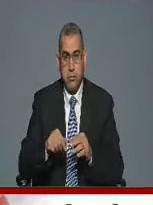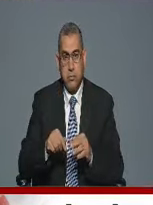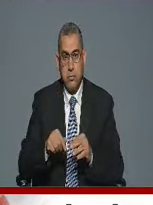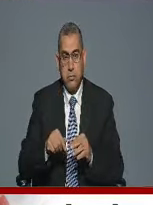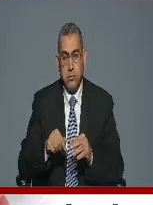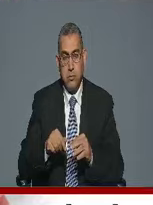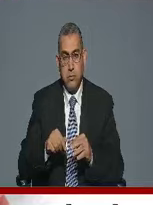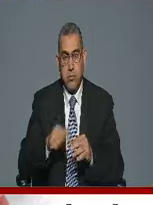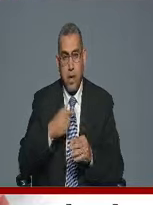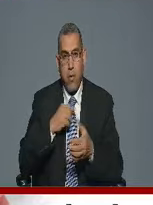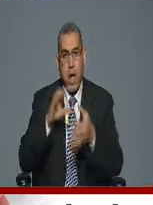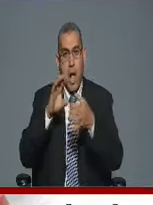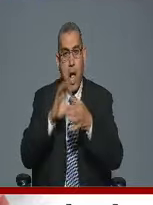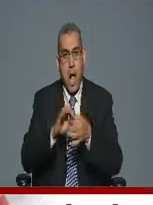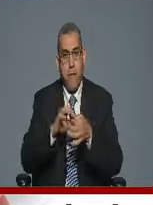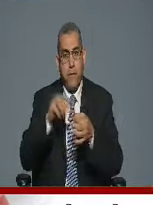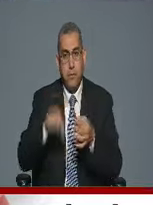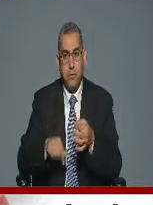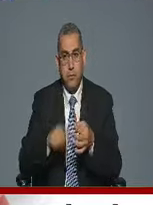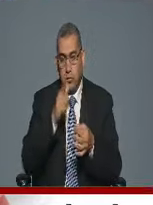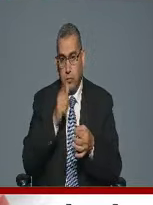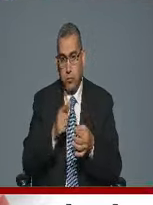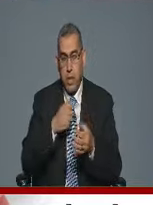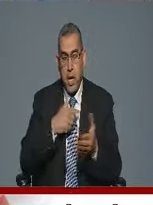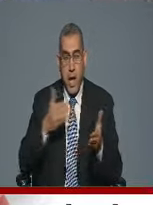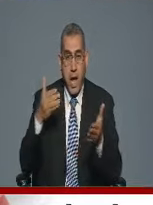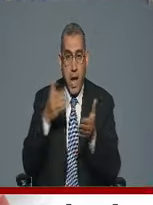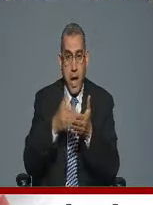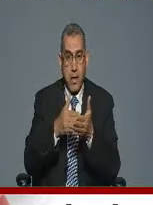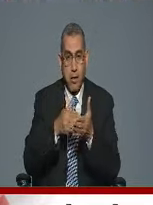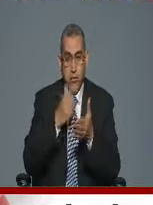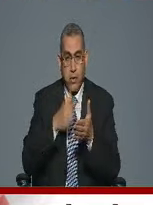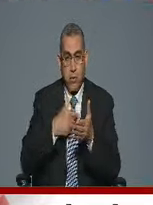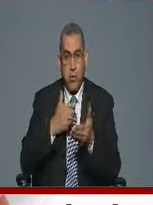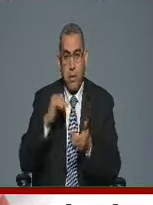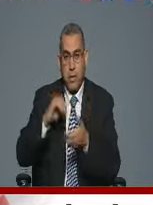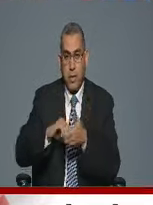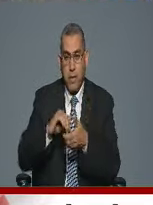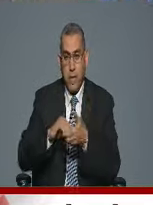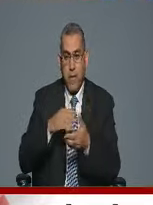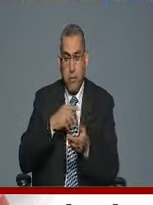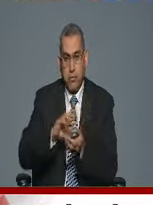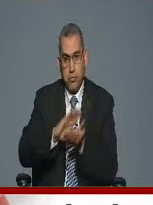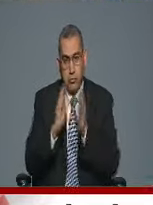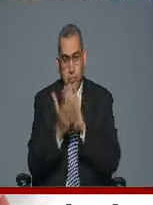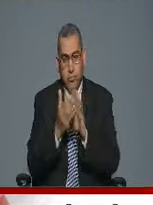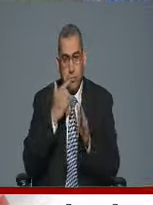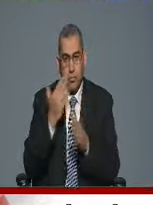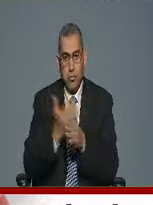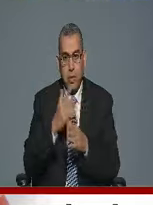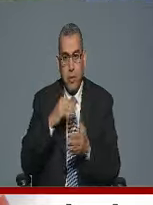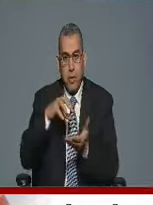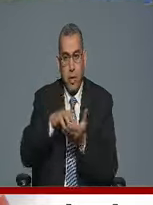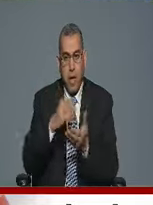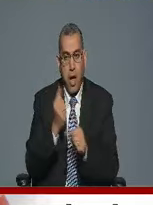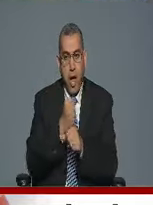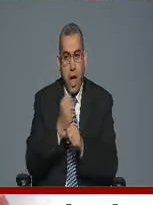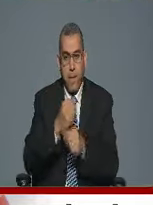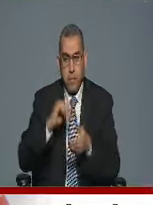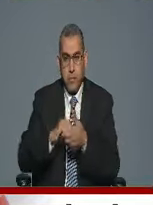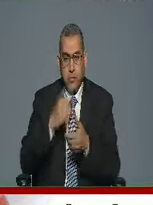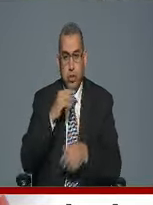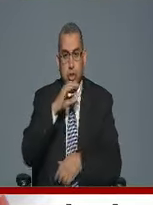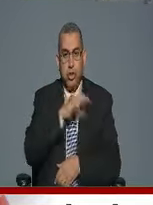نصل إلى أن الاتفاقية تتحول إلى استثمار فعلي على أرض الواقع يفيد